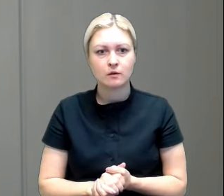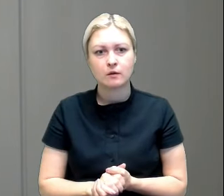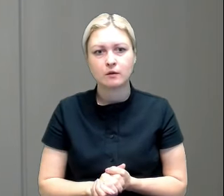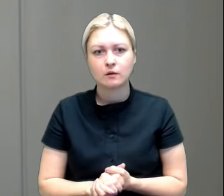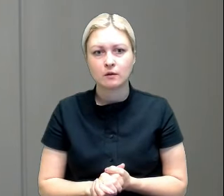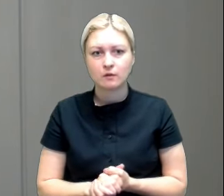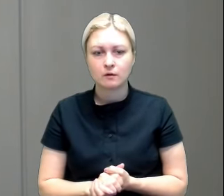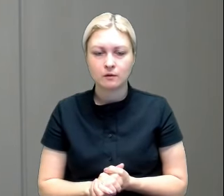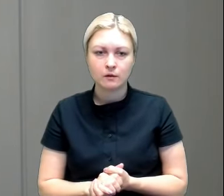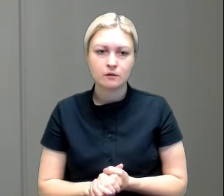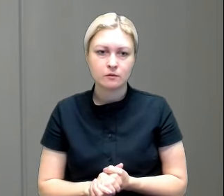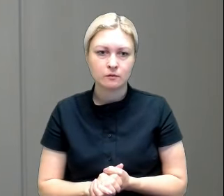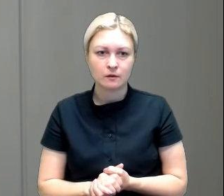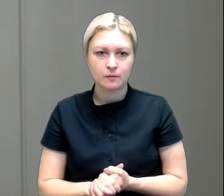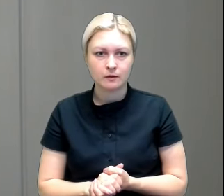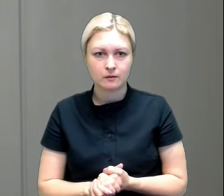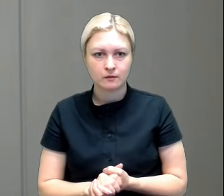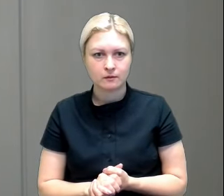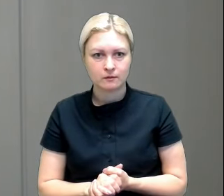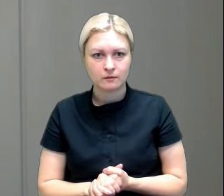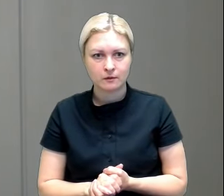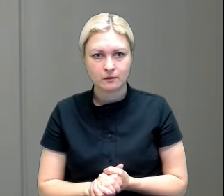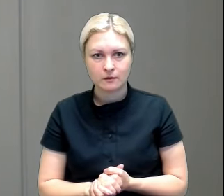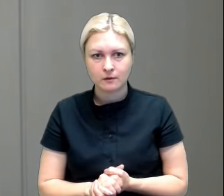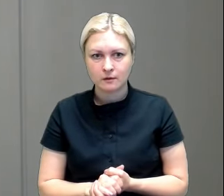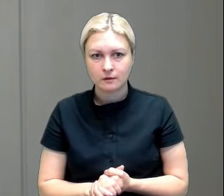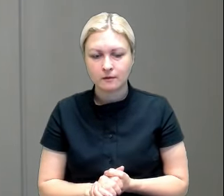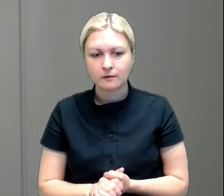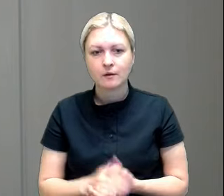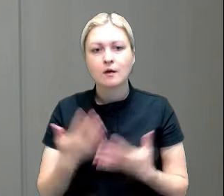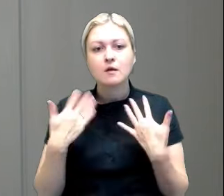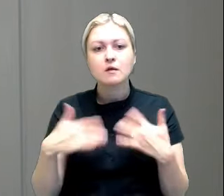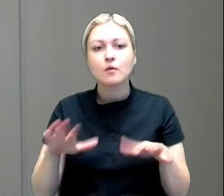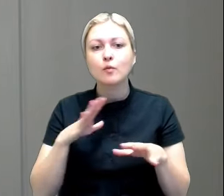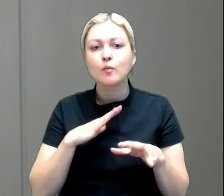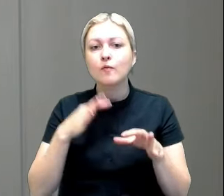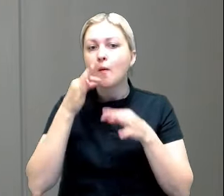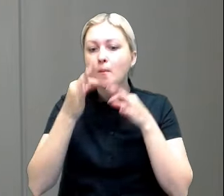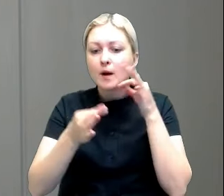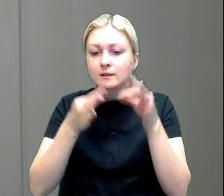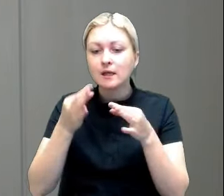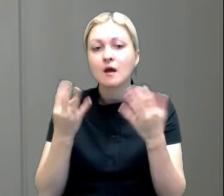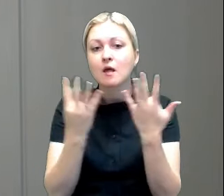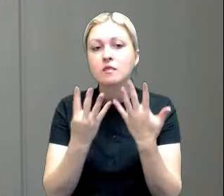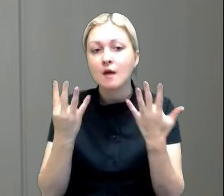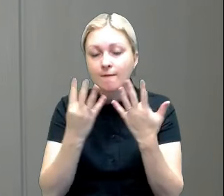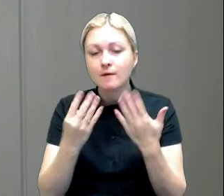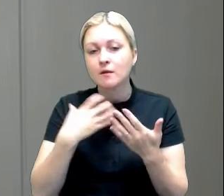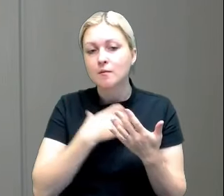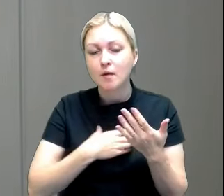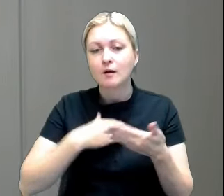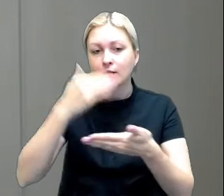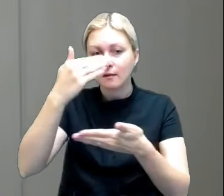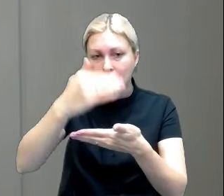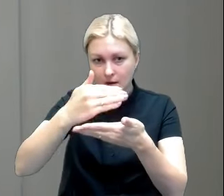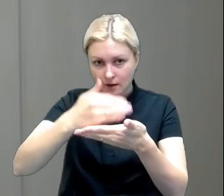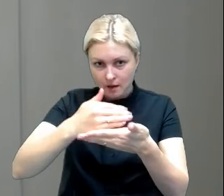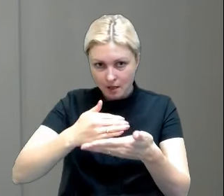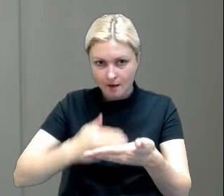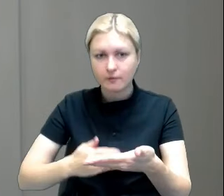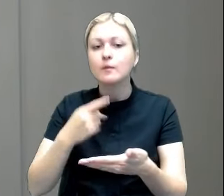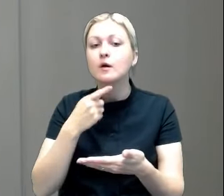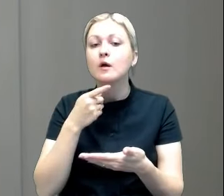tai o taip pat mes išsakėme devynis pagrindinius reikalavimus kuriuos taip pat pamatysite